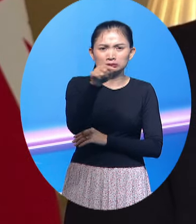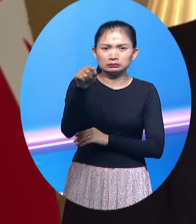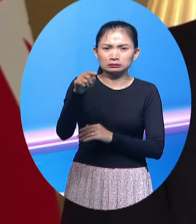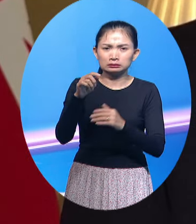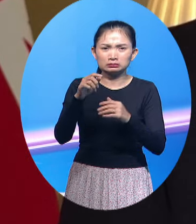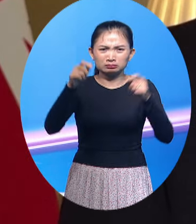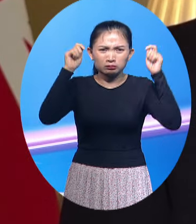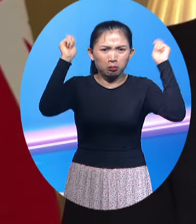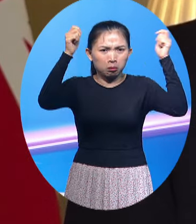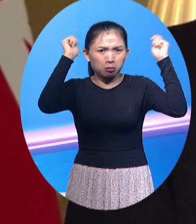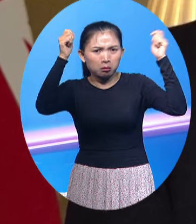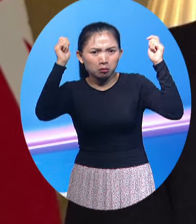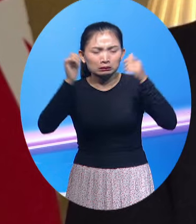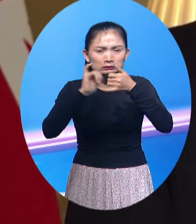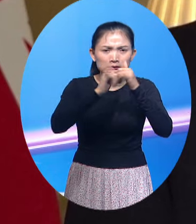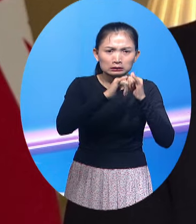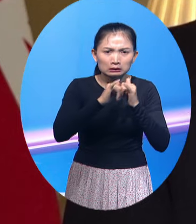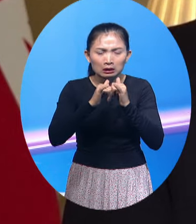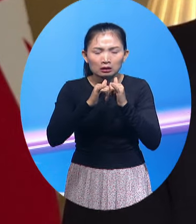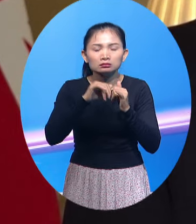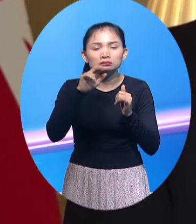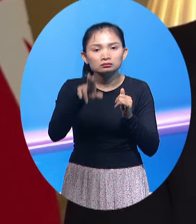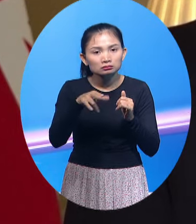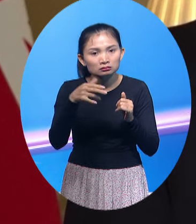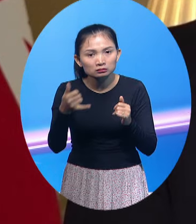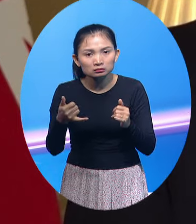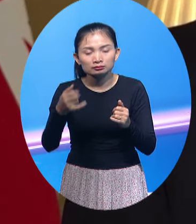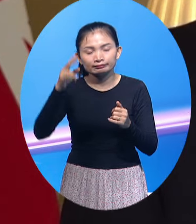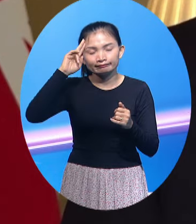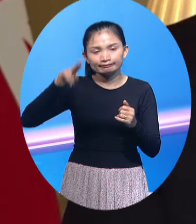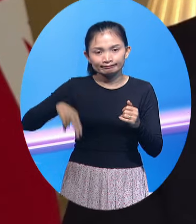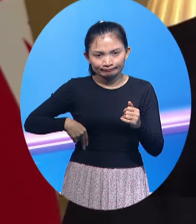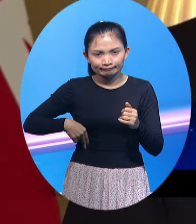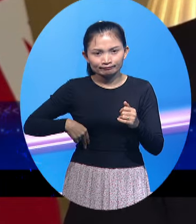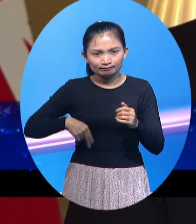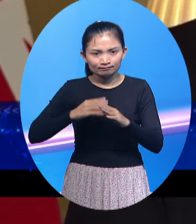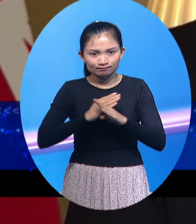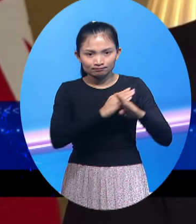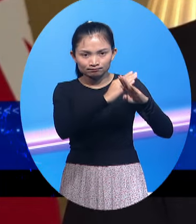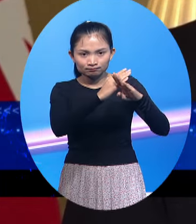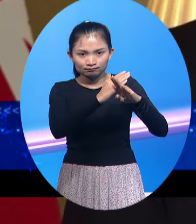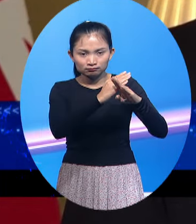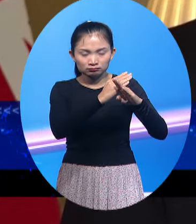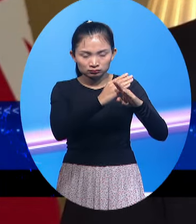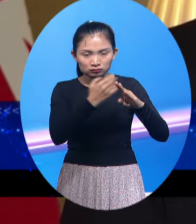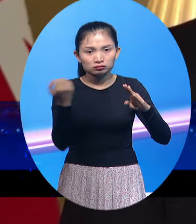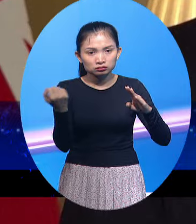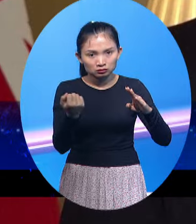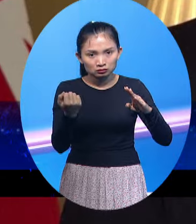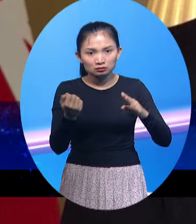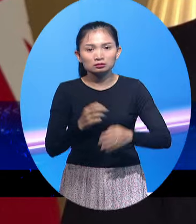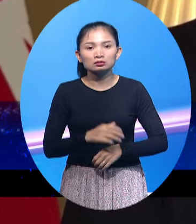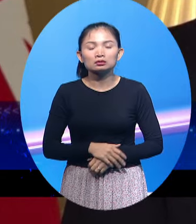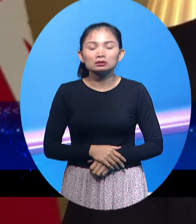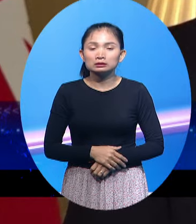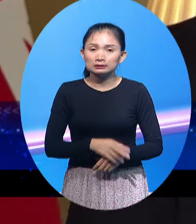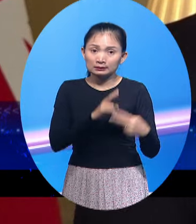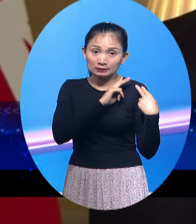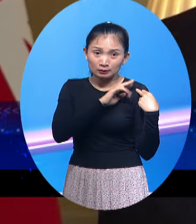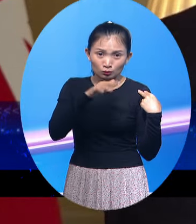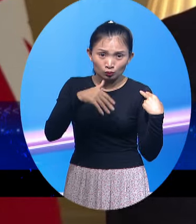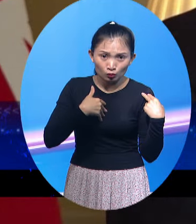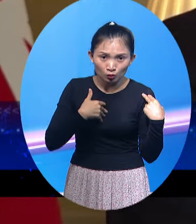ổn. Tuy nhiên, lực lượng cảnh sát có thể kiểm soát được tình trạng hỗn loạn. Nhiệm vụ hàng đầu hiện nay của chúng tôi là phải đảm bảo an toàn cho